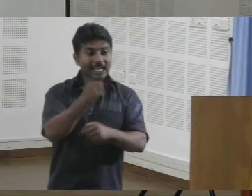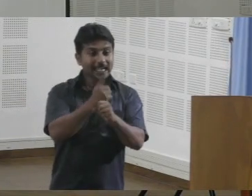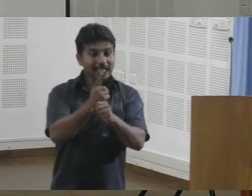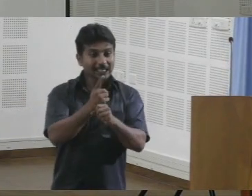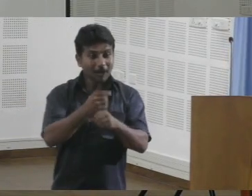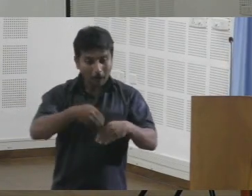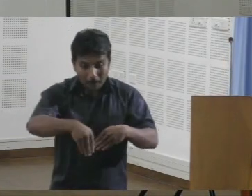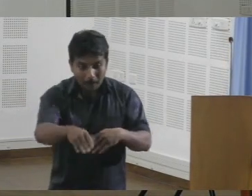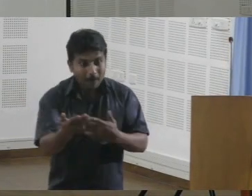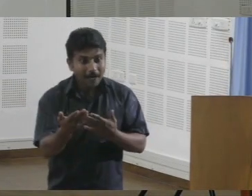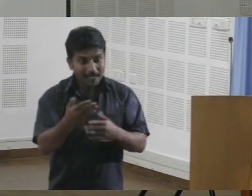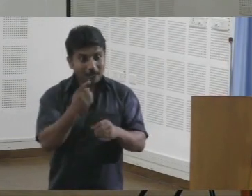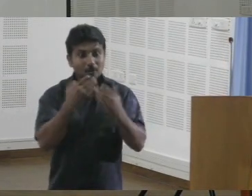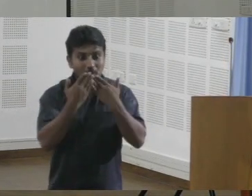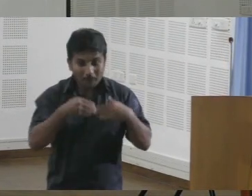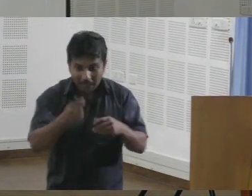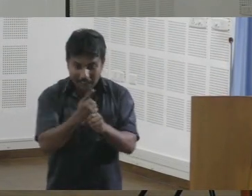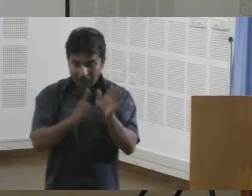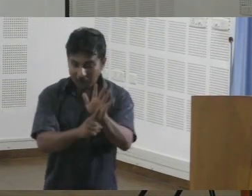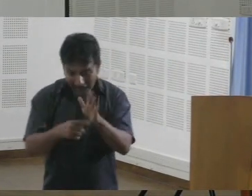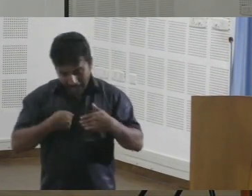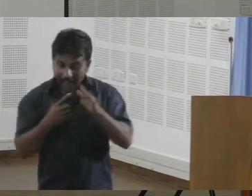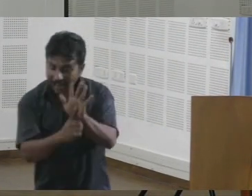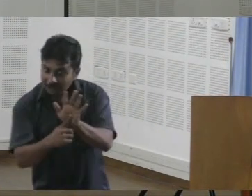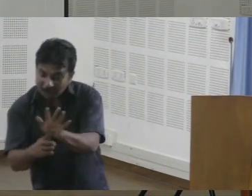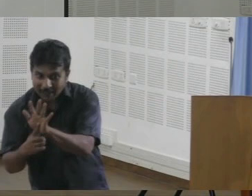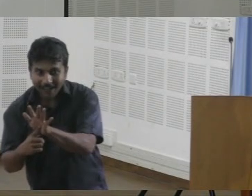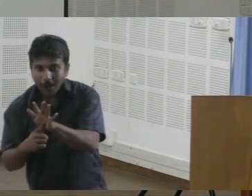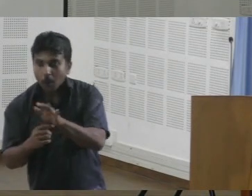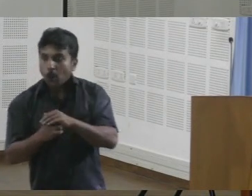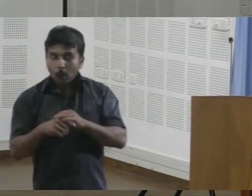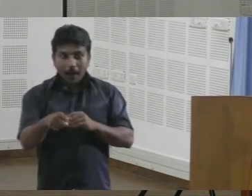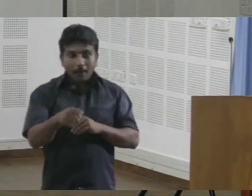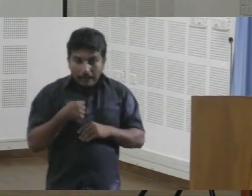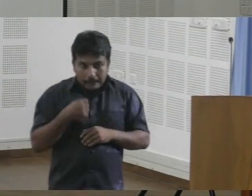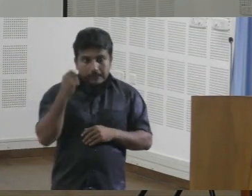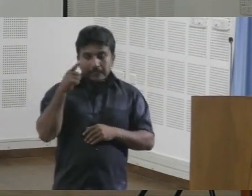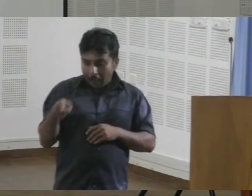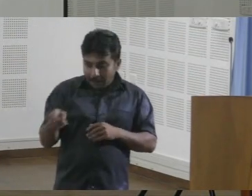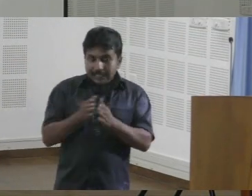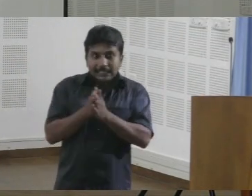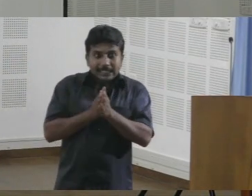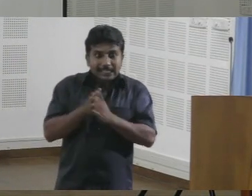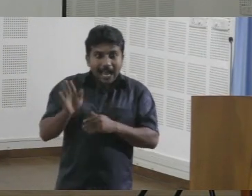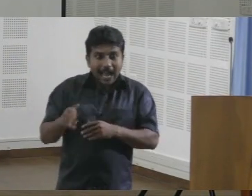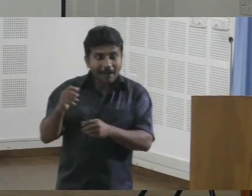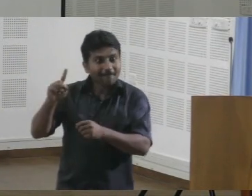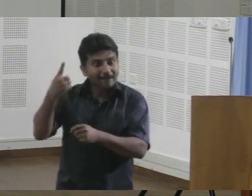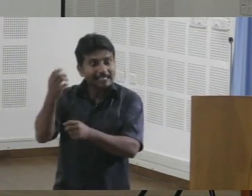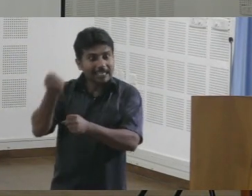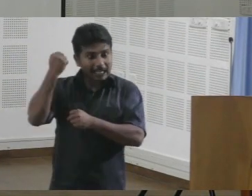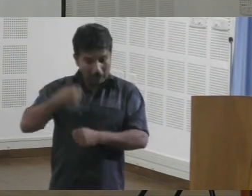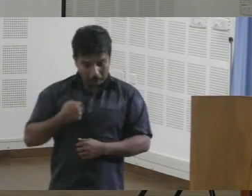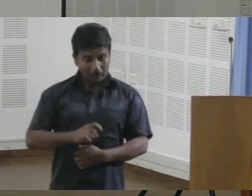മനസ്സിലായത് ഈ കുട്ടിക്ക് ഇത്രയധികം കണക്ഷൻ ഉണ്ട്, അല്ലെങ്കിൽ ഇങ്ങനത്തെ കുട്ടികൾക്ക് എന്തെങ്കിലും ഒരു അംഗീകാരം കിട്ടുമ്പോൾ അവരും അത്രയ്ക്കും കോൺഫിഡൻ്റ്